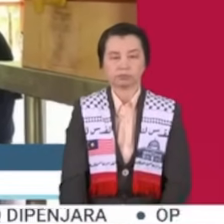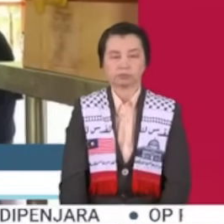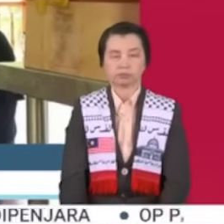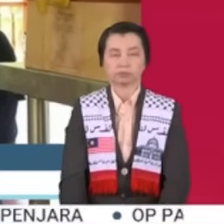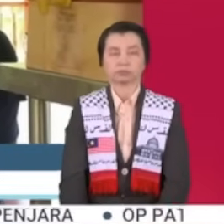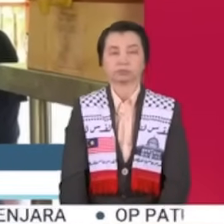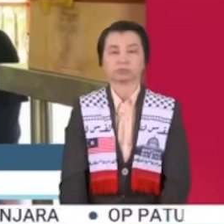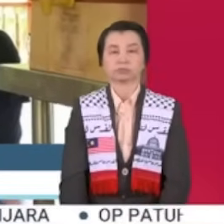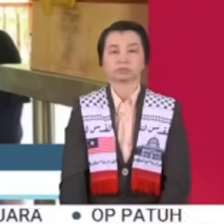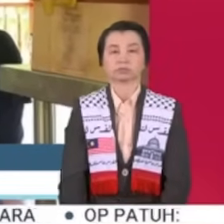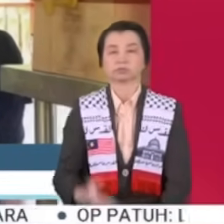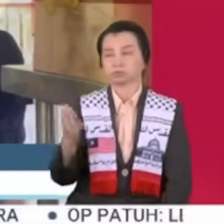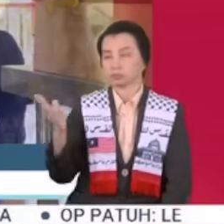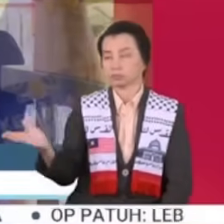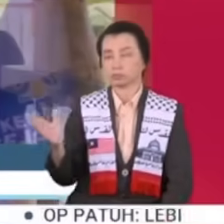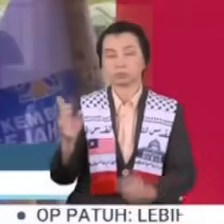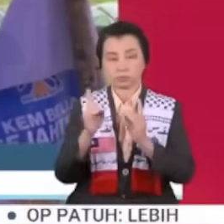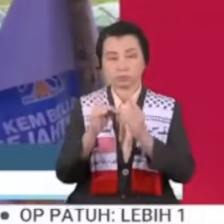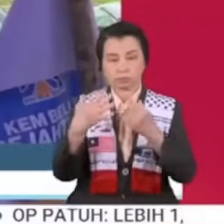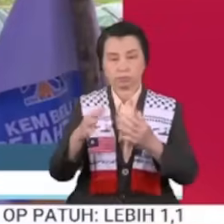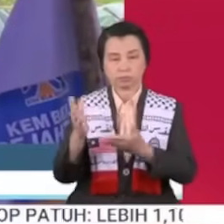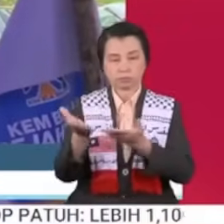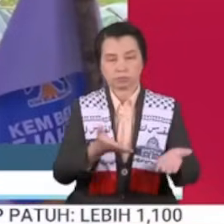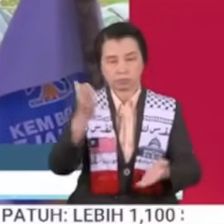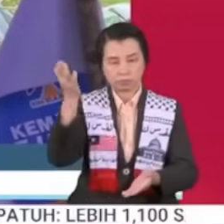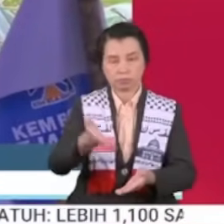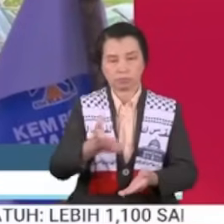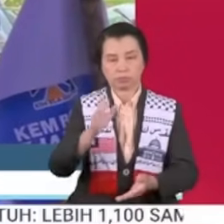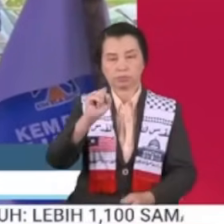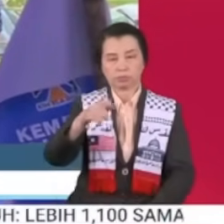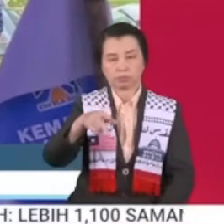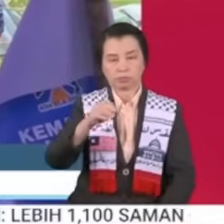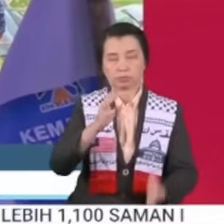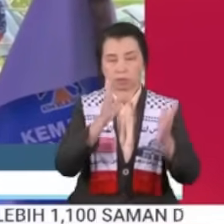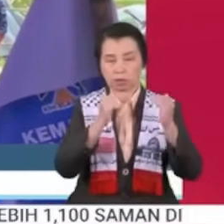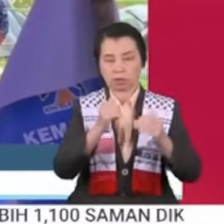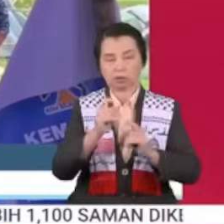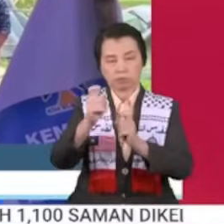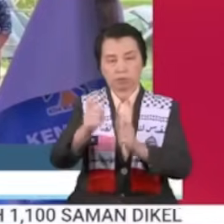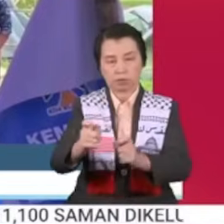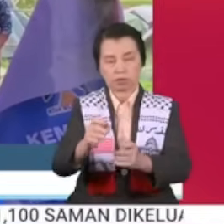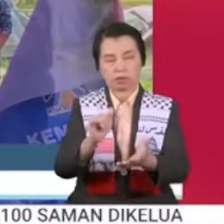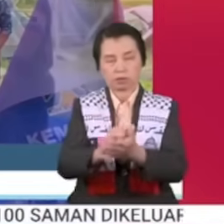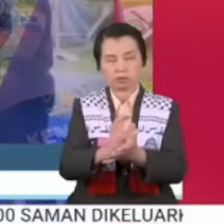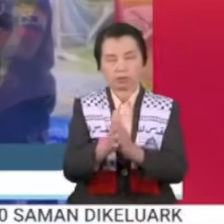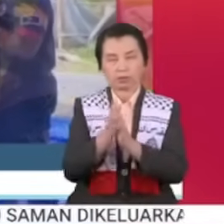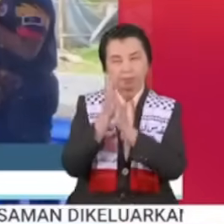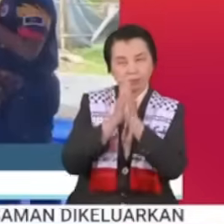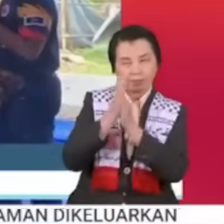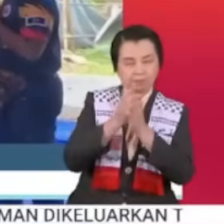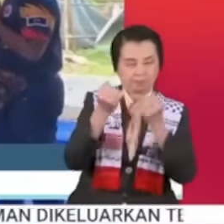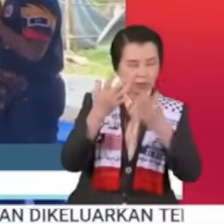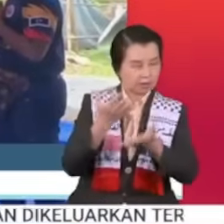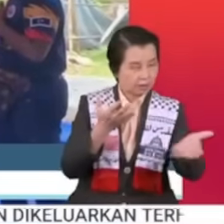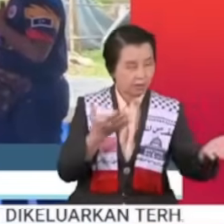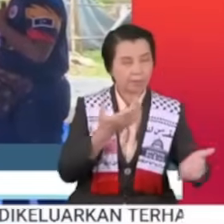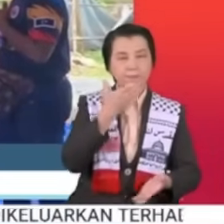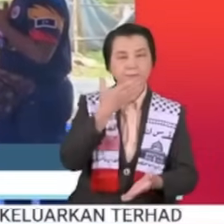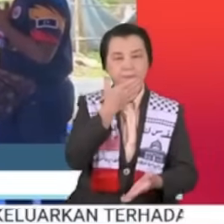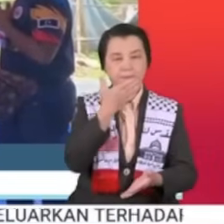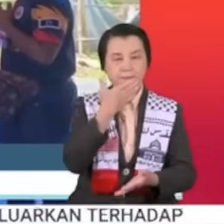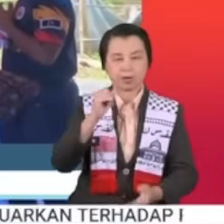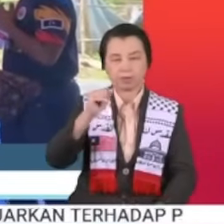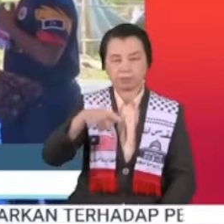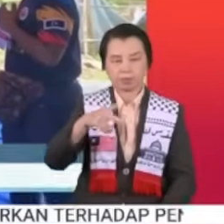Johan beliau yang ditemui selepas menjadi tetamu program Selamat pagi Malaysia berharap Anugerah tersebut menjadi inspirasi kepada Lebih ramai belia